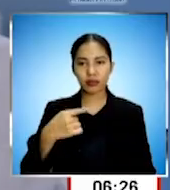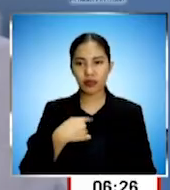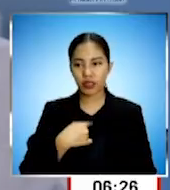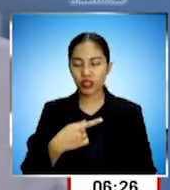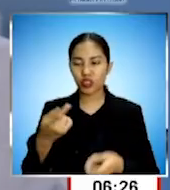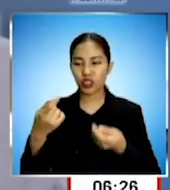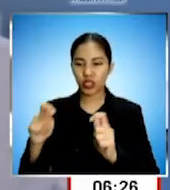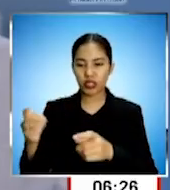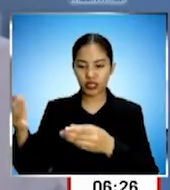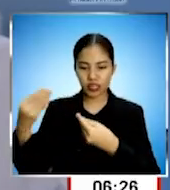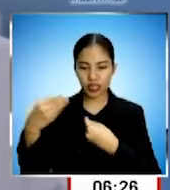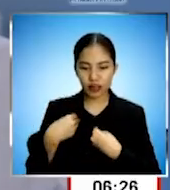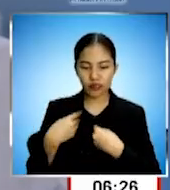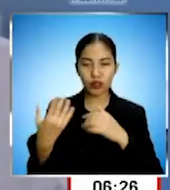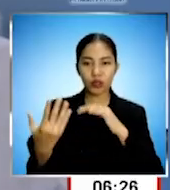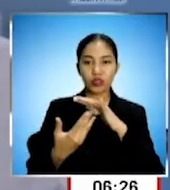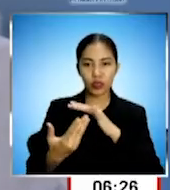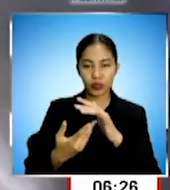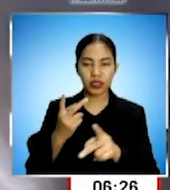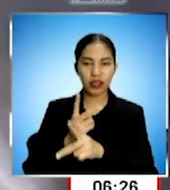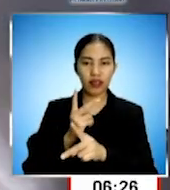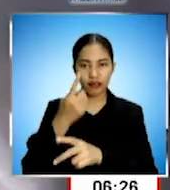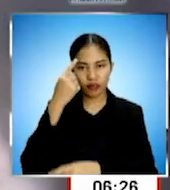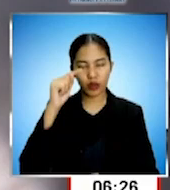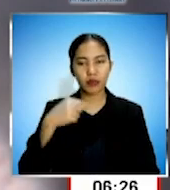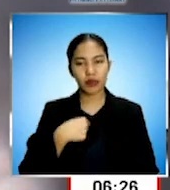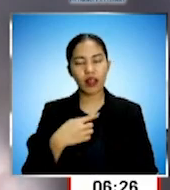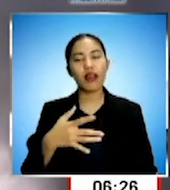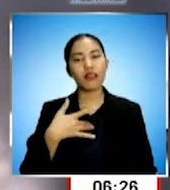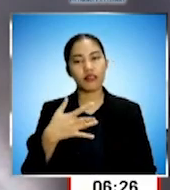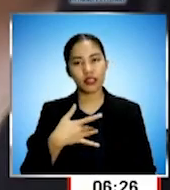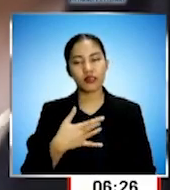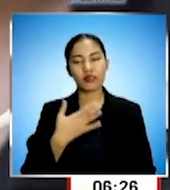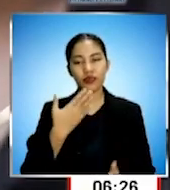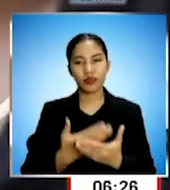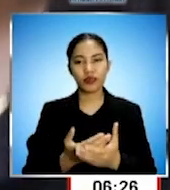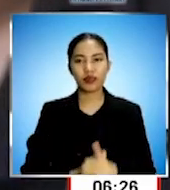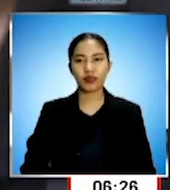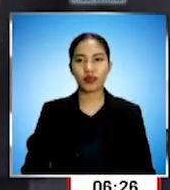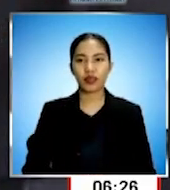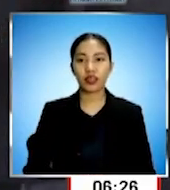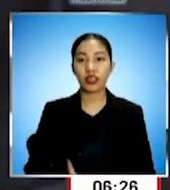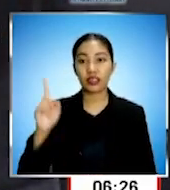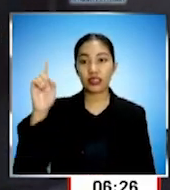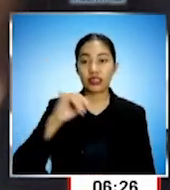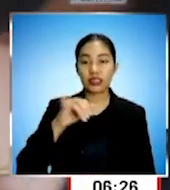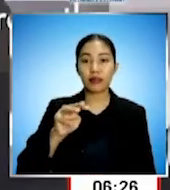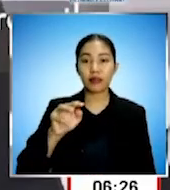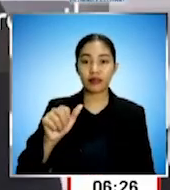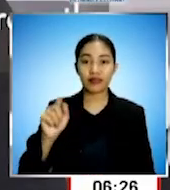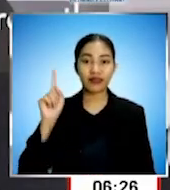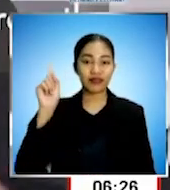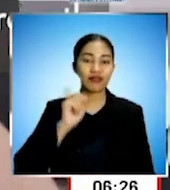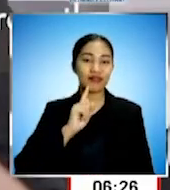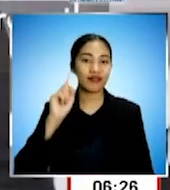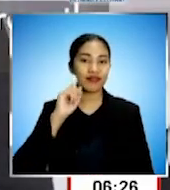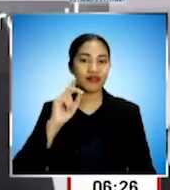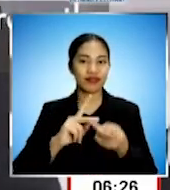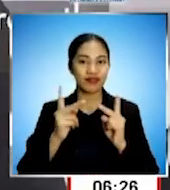care as possible. Sobrang warm ng feeling na yun. Isa si Jama sa deaf partners nila na nabigyan ng boses.